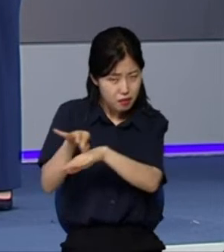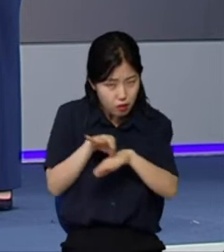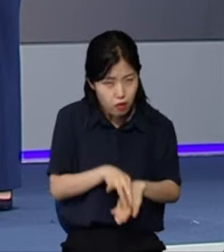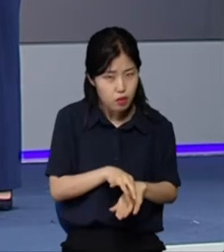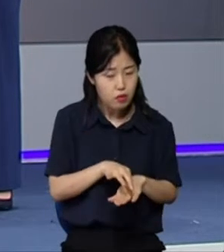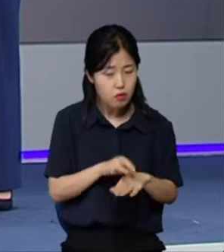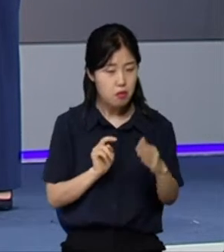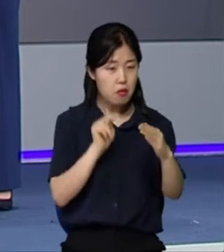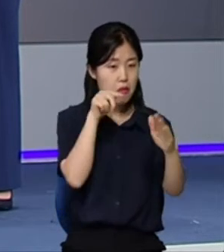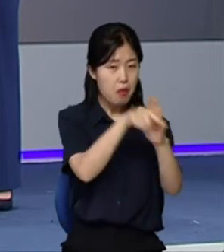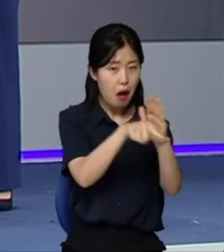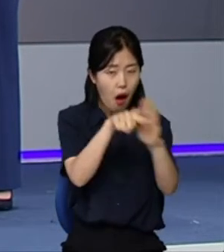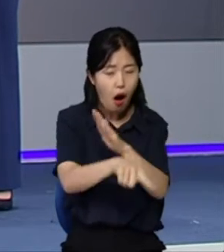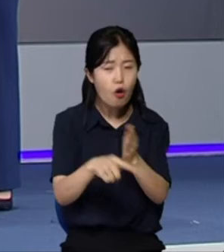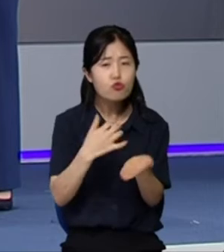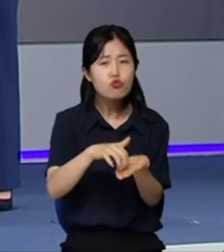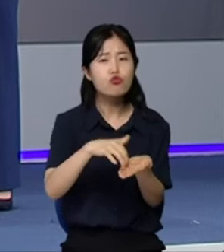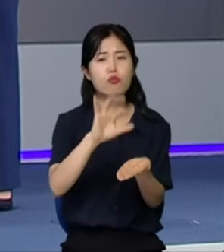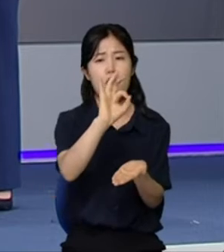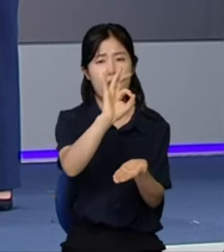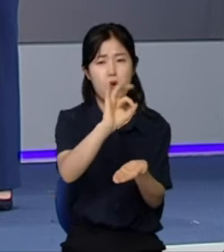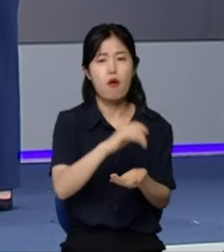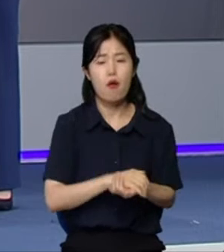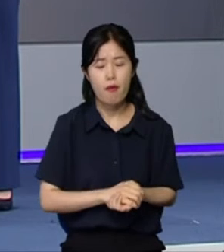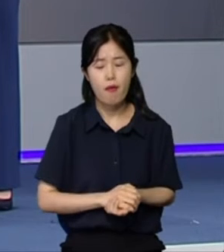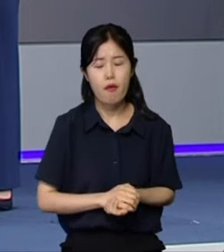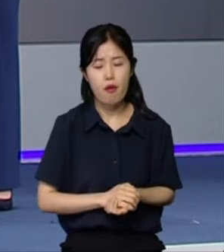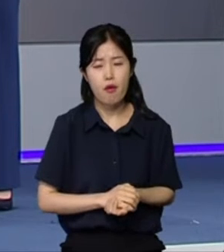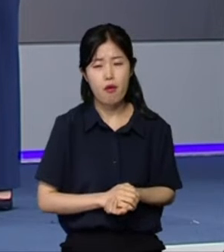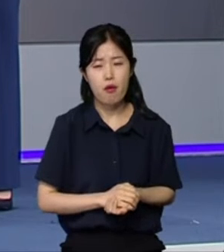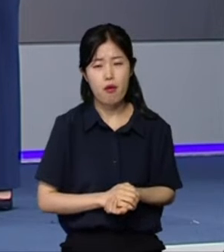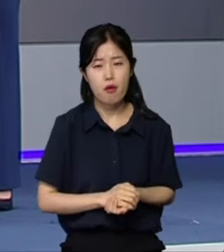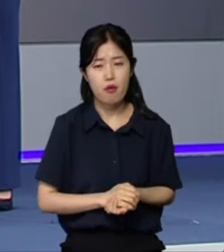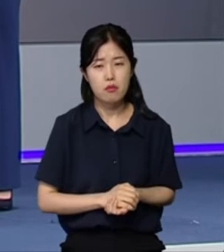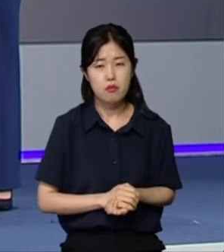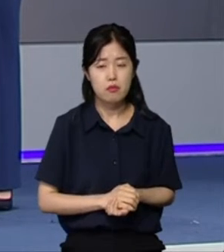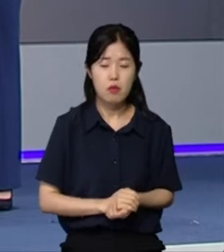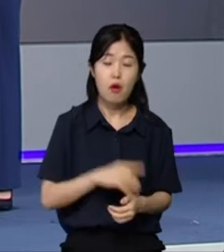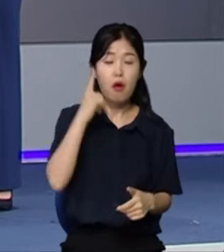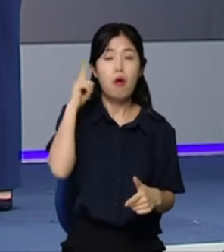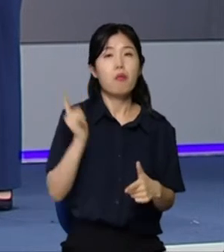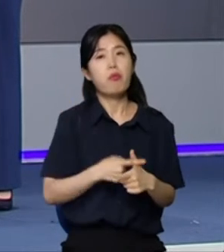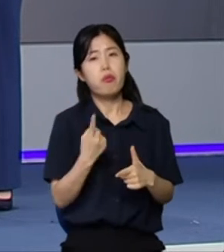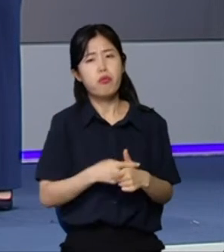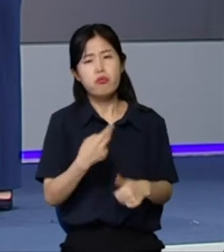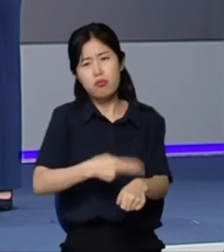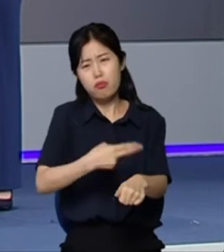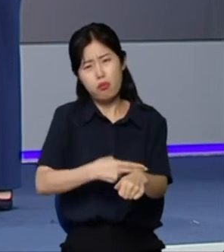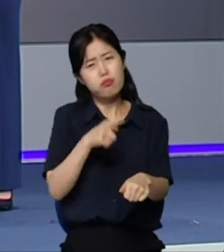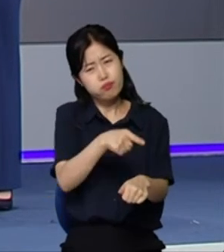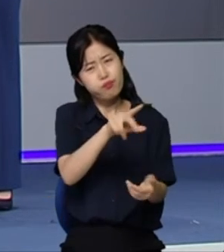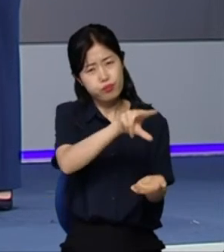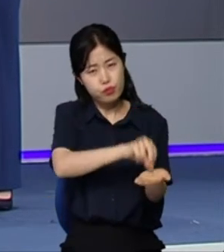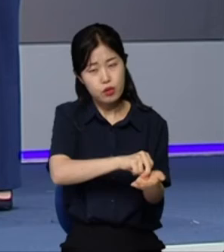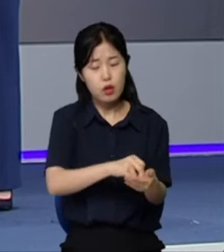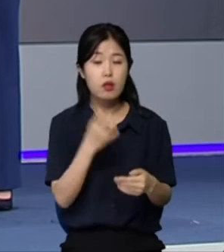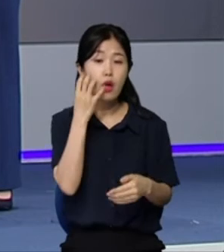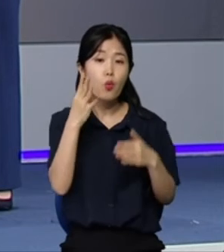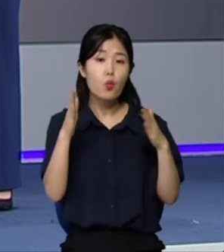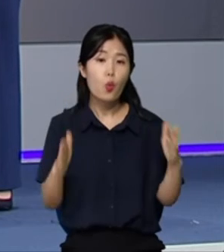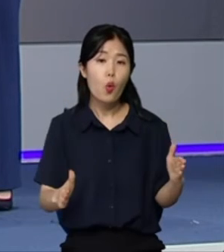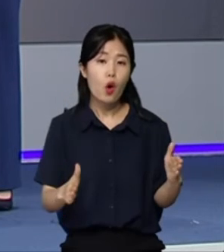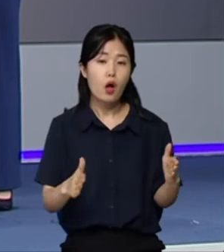침입한 건 10번이 넘습니다 안일한 교사들의 태도도 논란입니다 4개월 동안